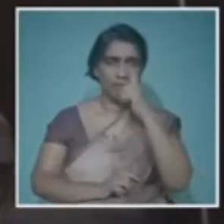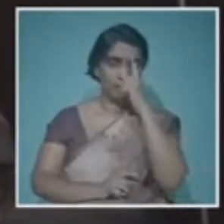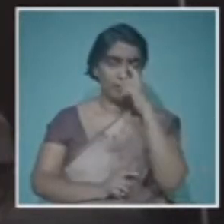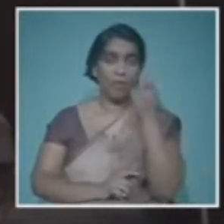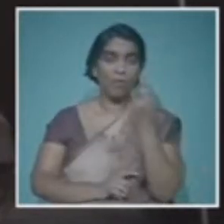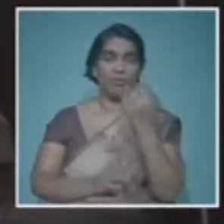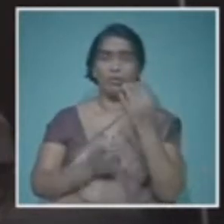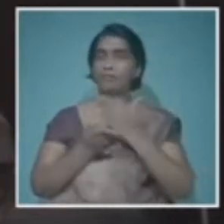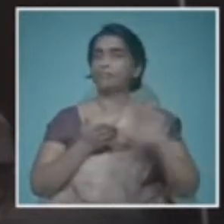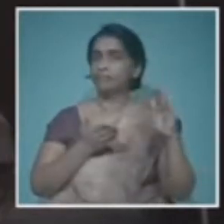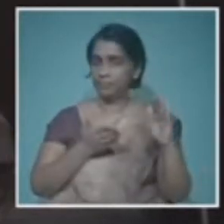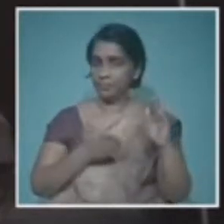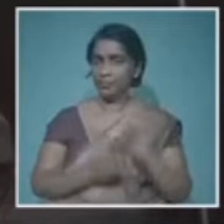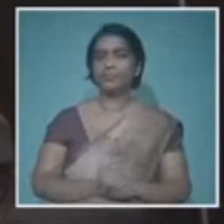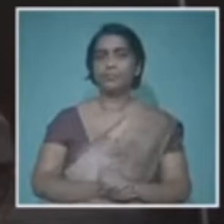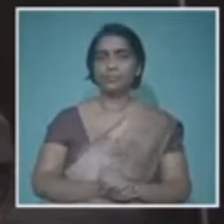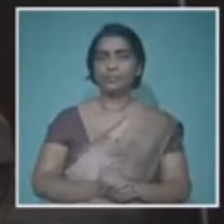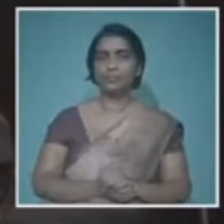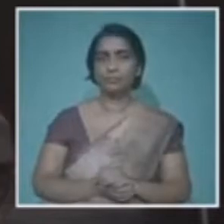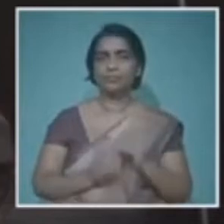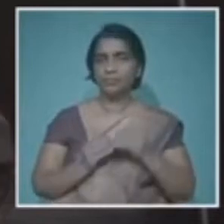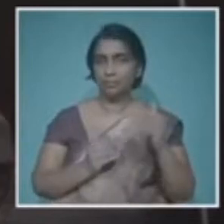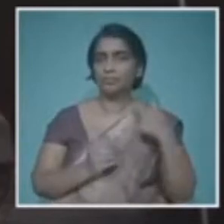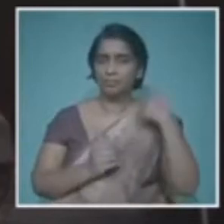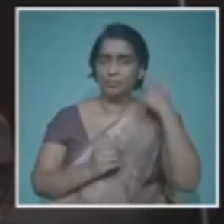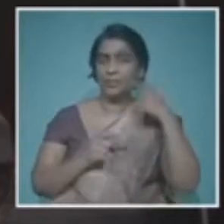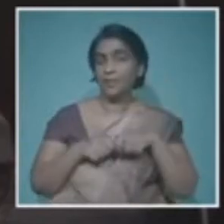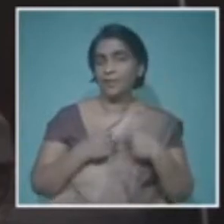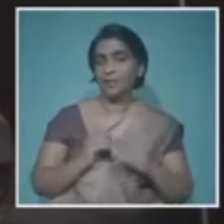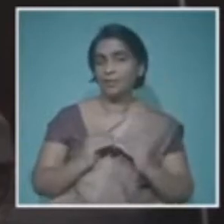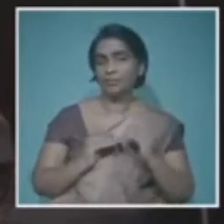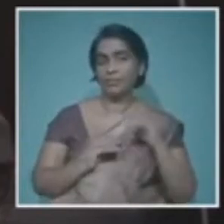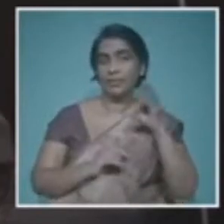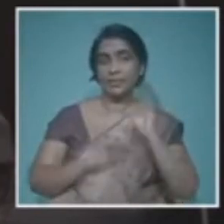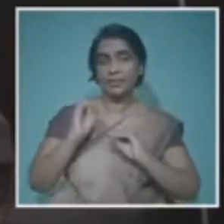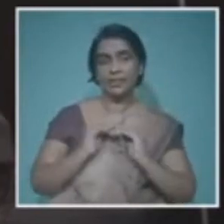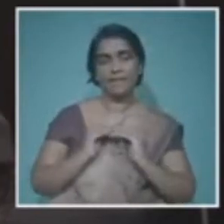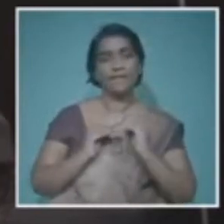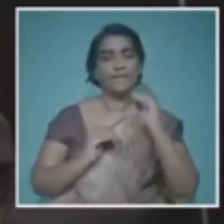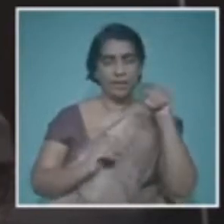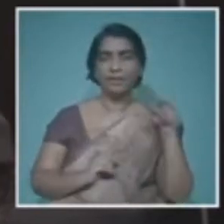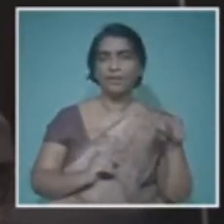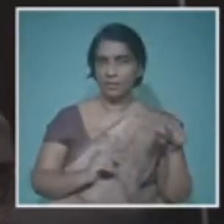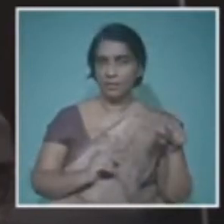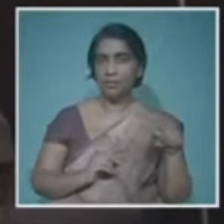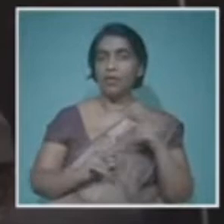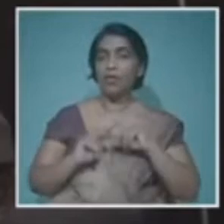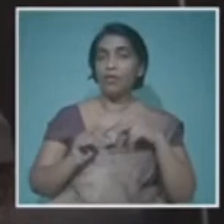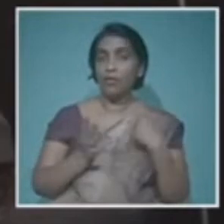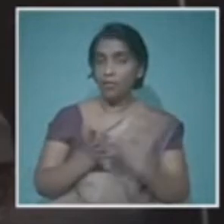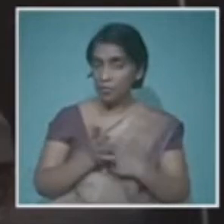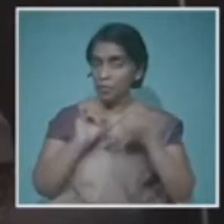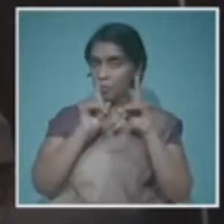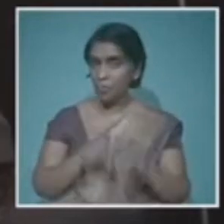හැපෙනවා. එතකොට දැන් මෙන්න එන්න ඔබතුමා දන්නවා දැන් උද්ධමනය කියන එක 100%කට වැඩි. එතකොට ආචාර්යවරුන්ගේ ඒ